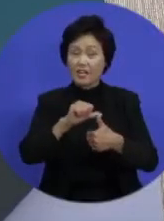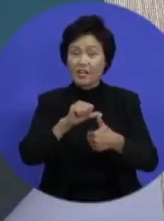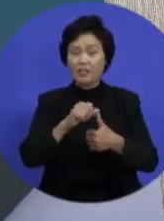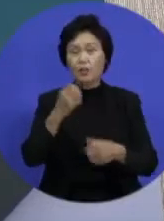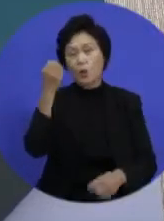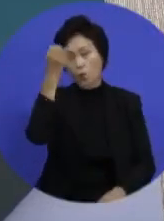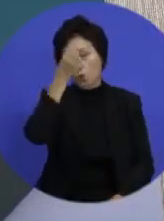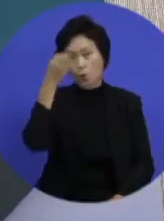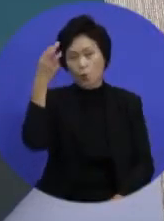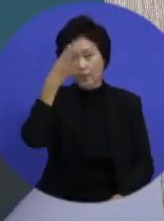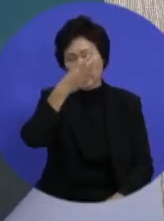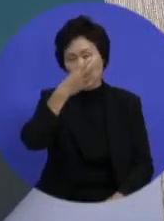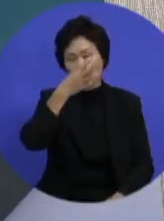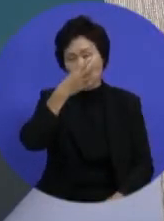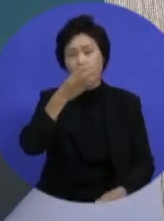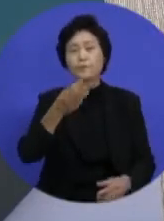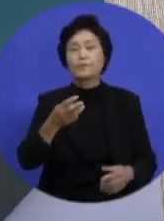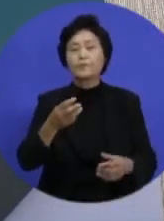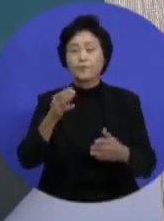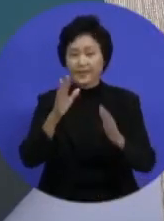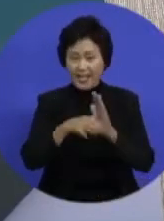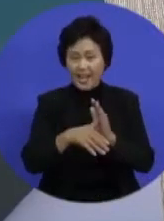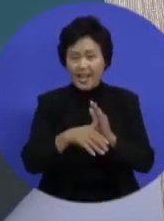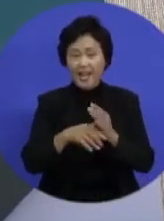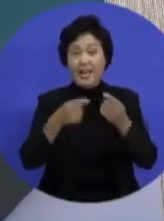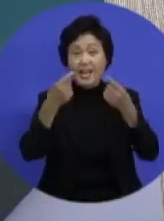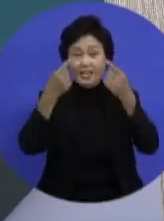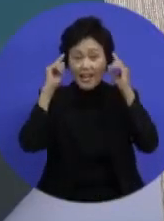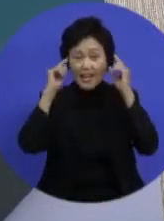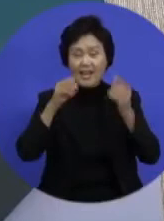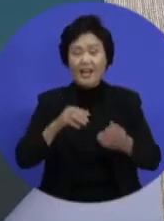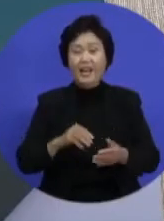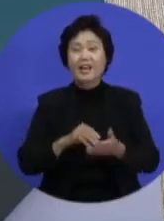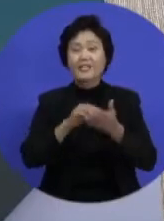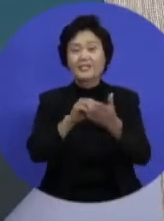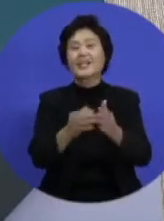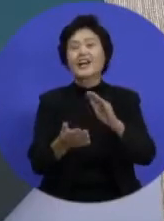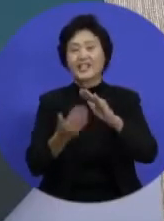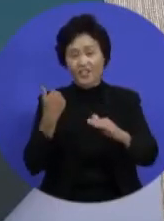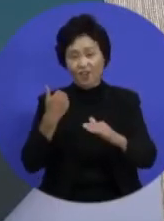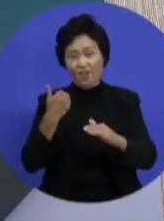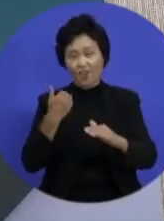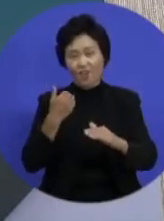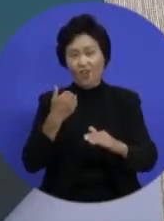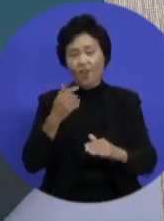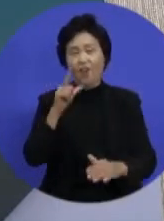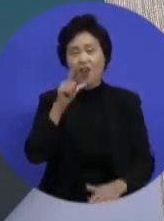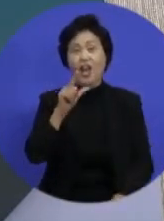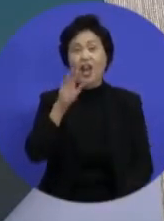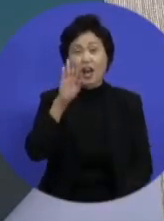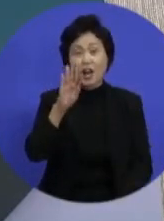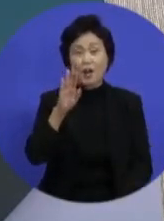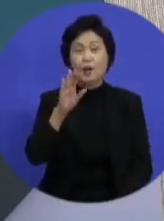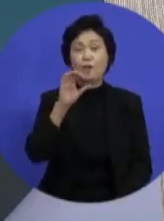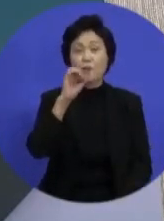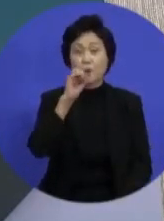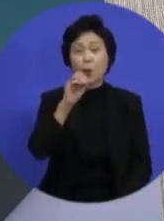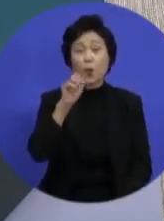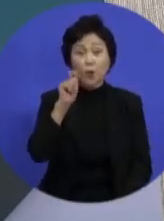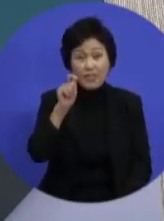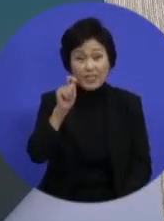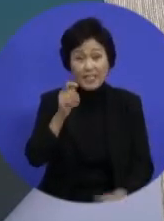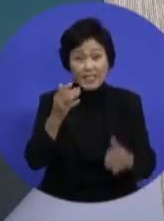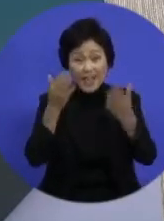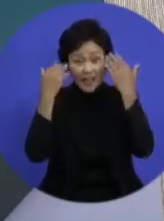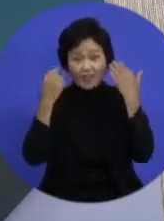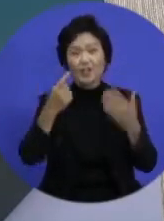학교를 설립했기 때문에 아, 네. 고등학교를 졸업하고 대학 가기 전에 LB 호텔로 와서 1년 동안 다니고 재학한 상태에서